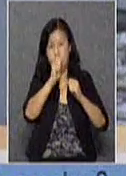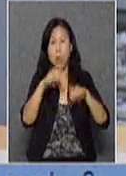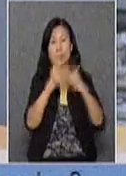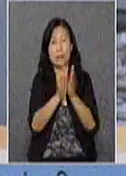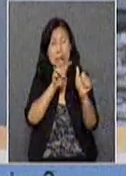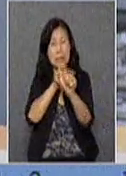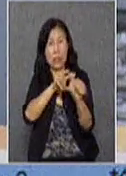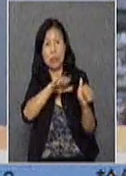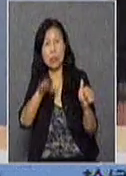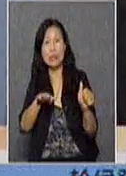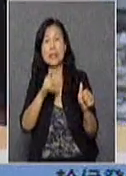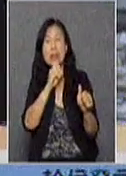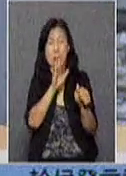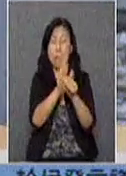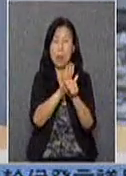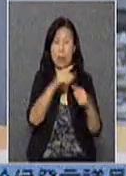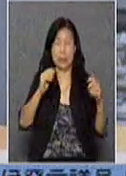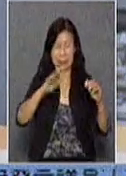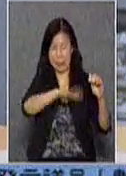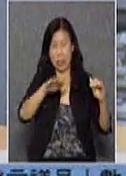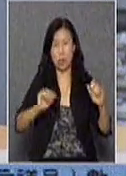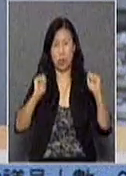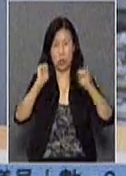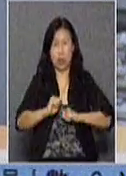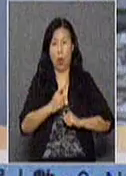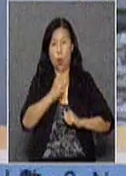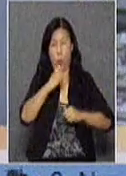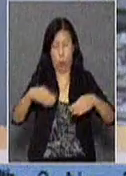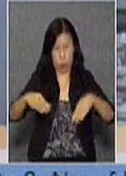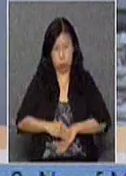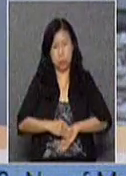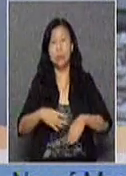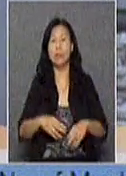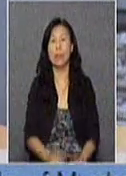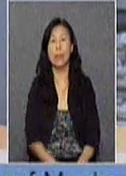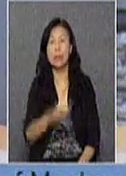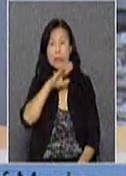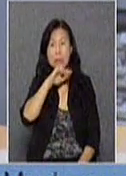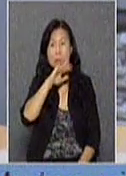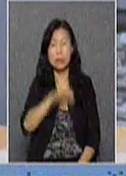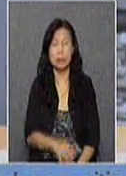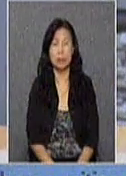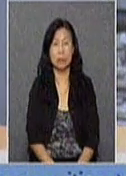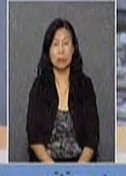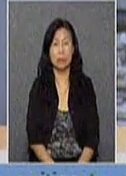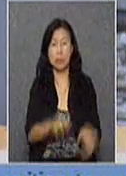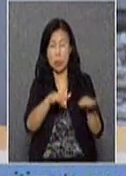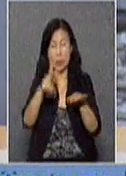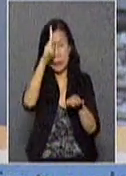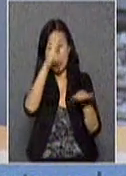無法為兒童穿上兒童救生衣，即是話，若果海事